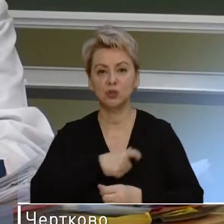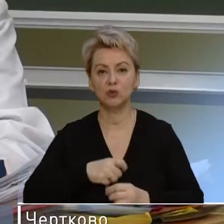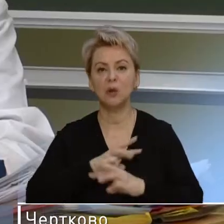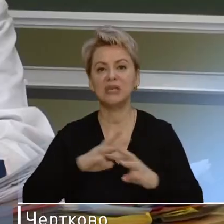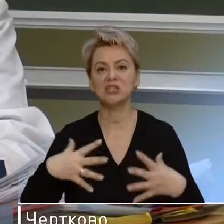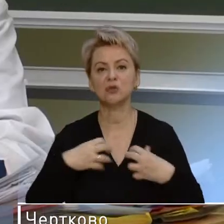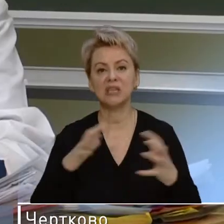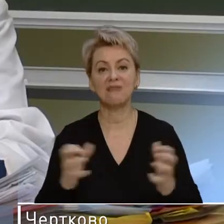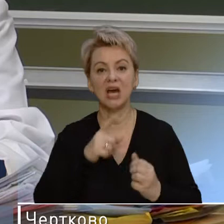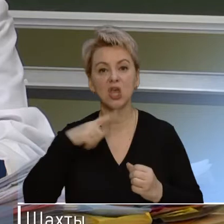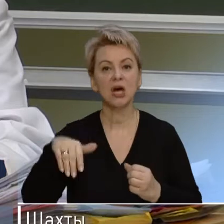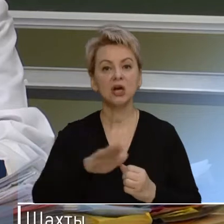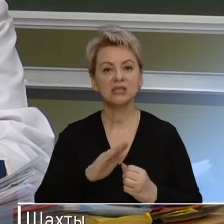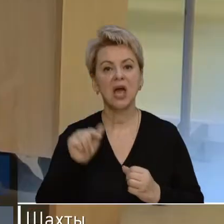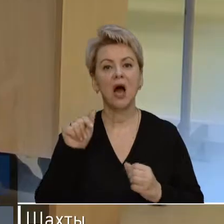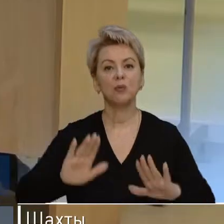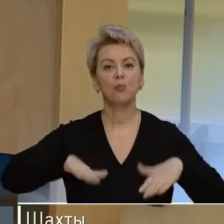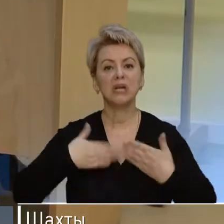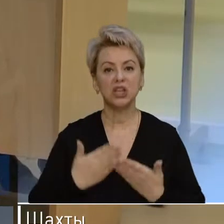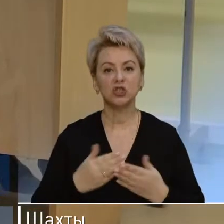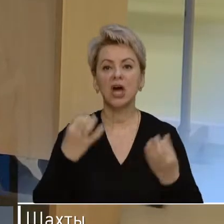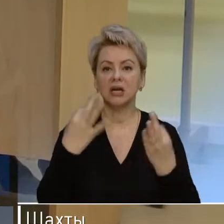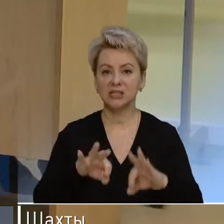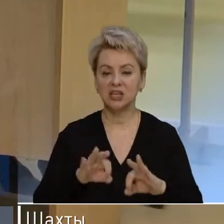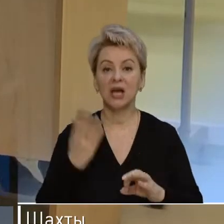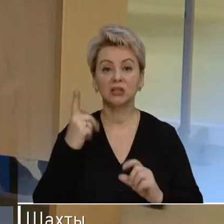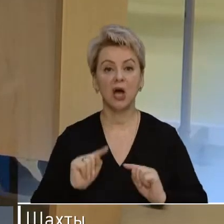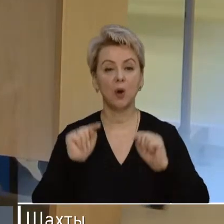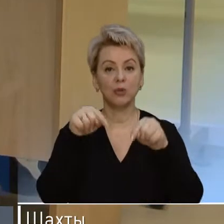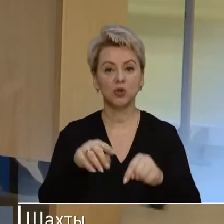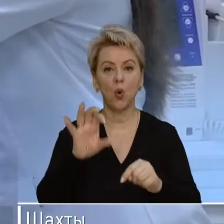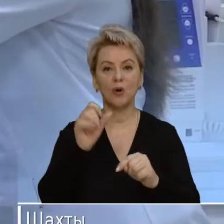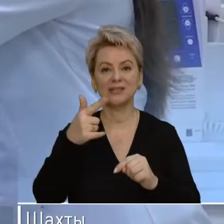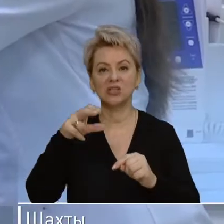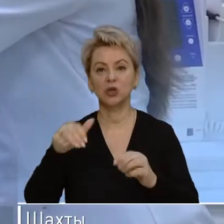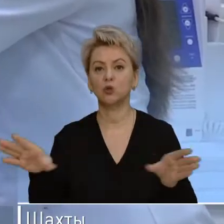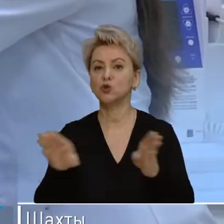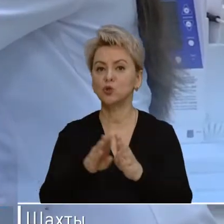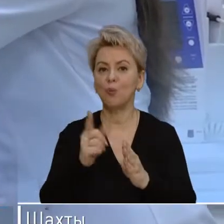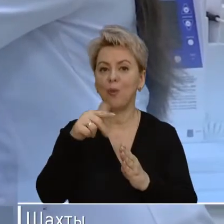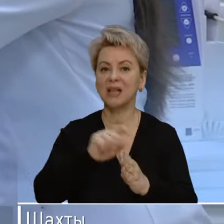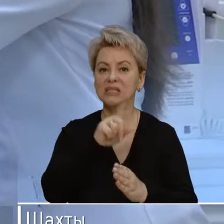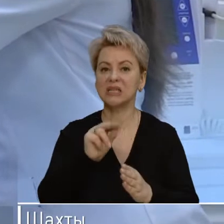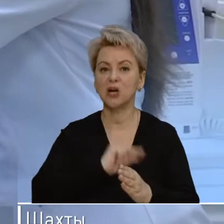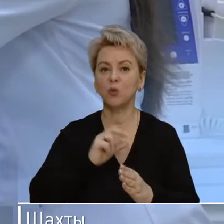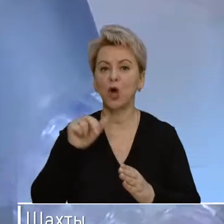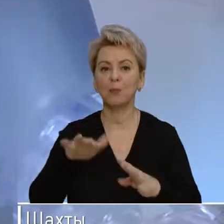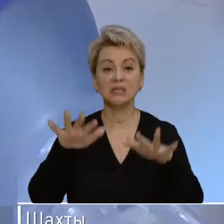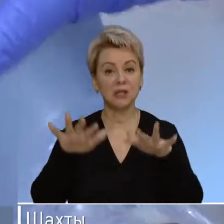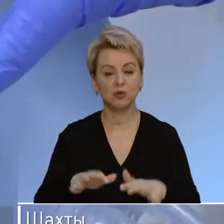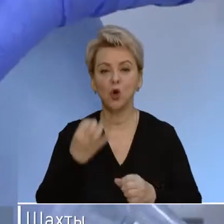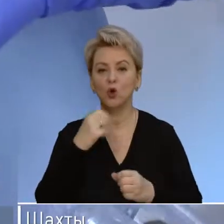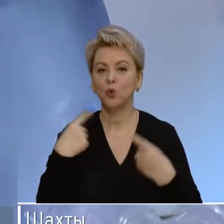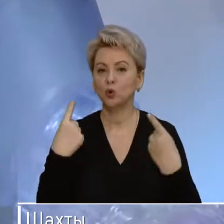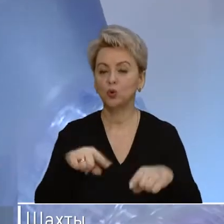министру здравоохранения России. А именно предложение разрешить при поступлении в ординатуру суммировать баллы за работу в красной зоне и